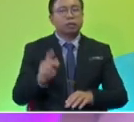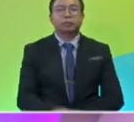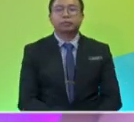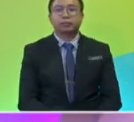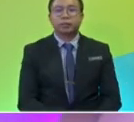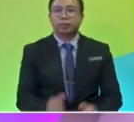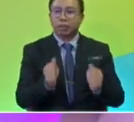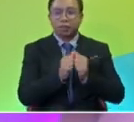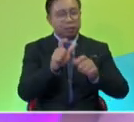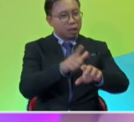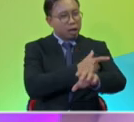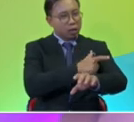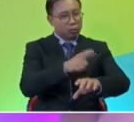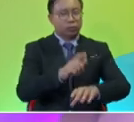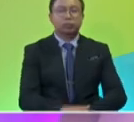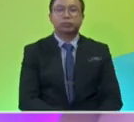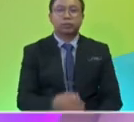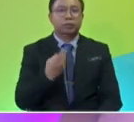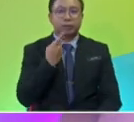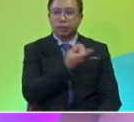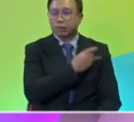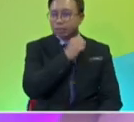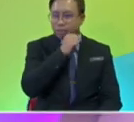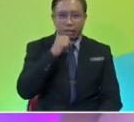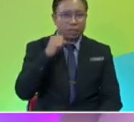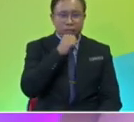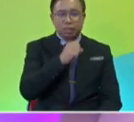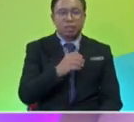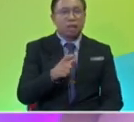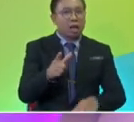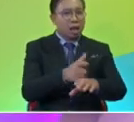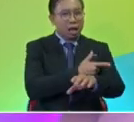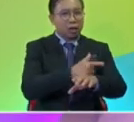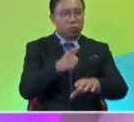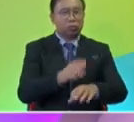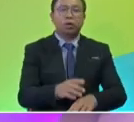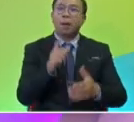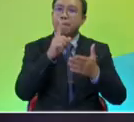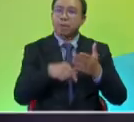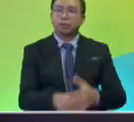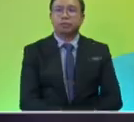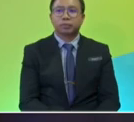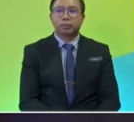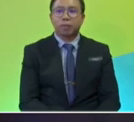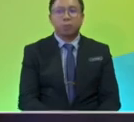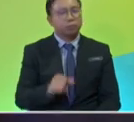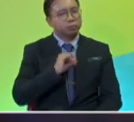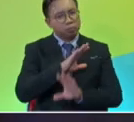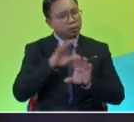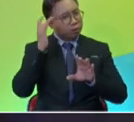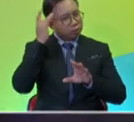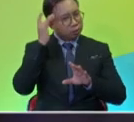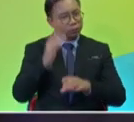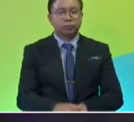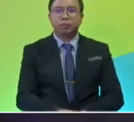dengan lagu ya kita nyanyi kita akan nyanyikan lagu lagu Apa Fan kita nak nyanyikan ni Saya tak pastilah cikgu cikgu